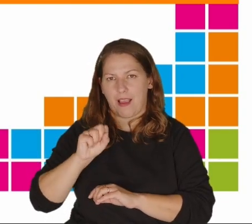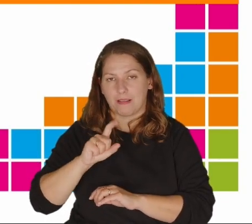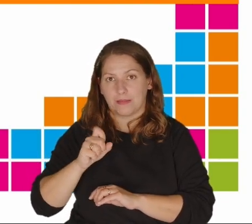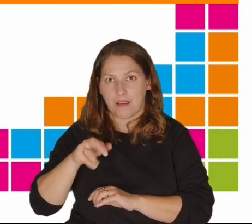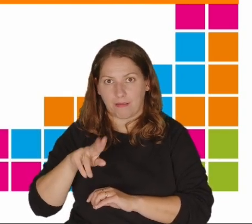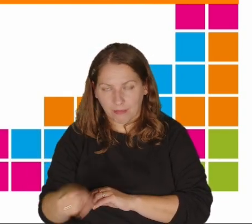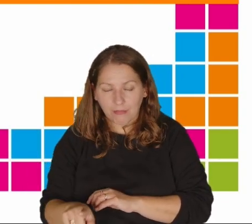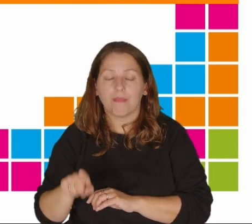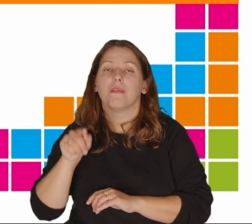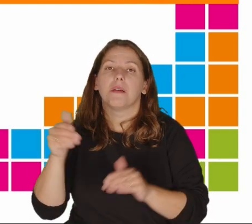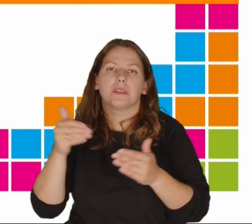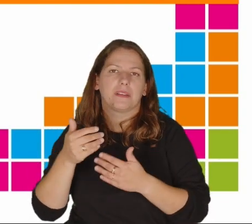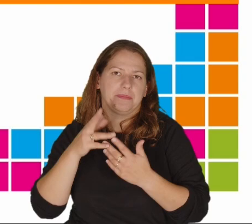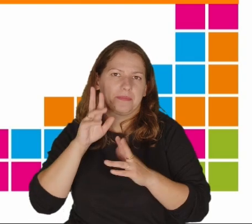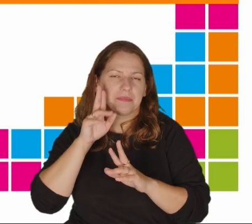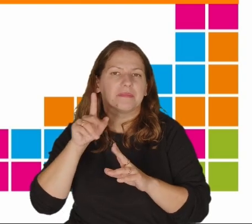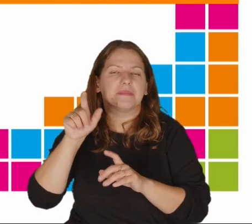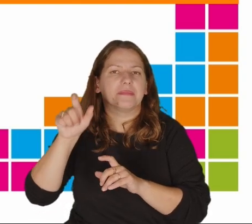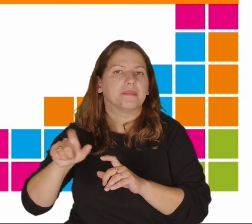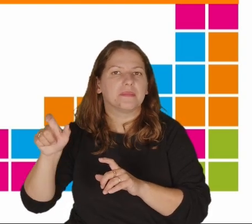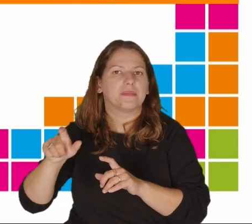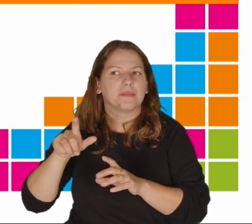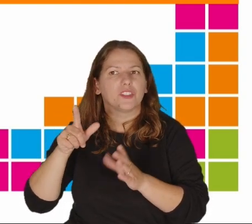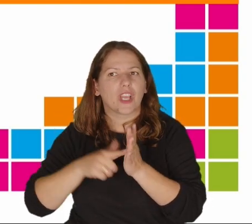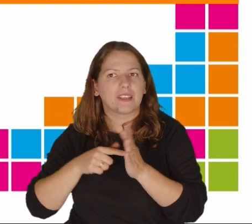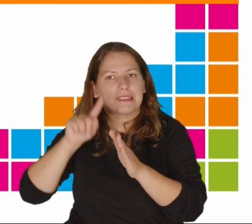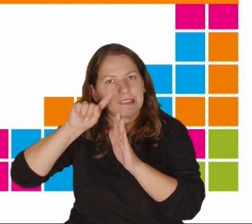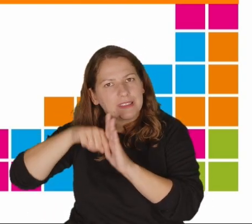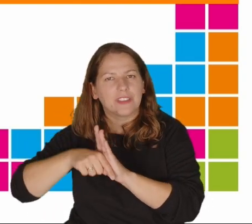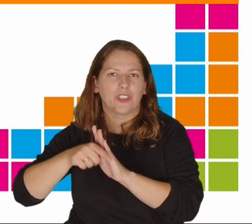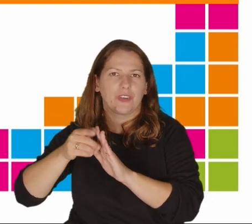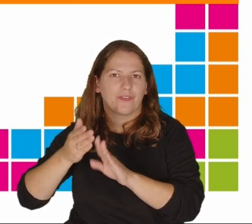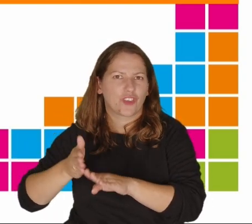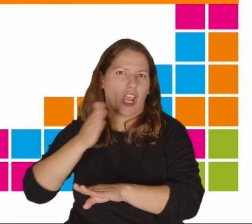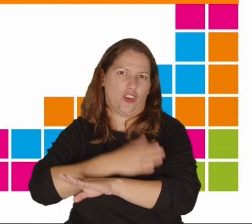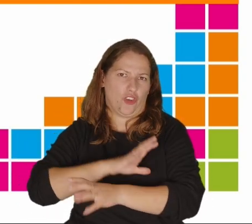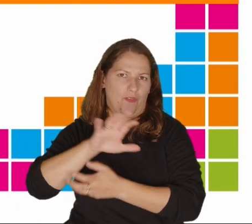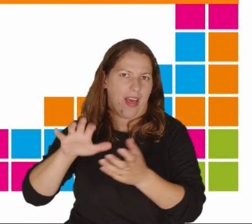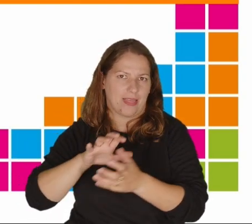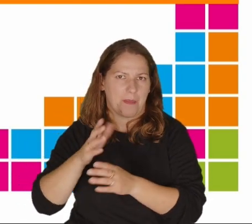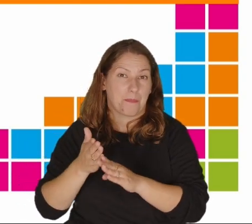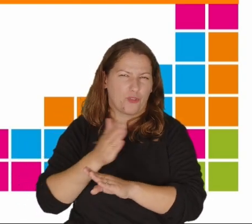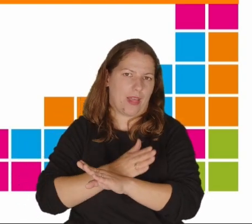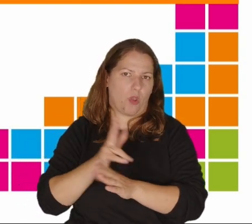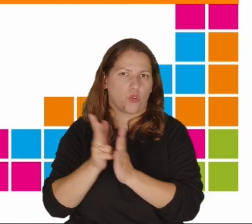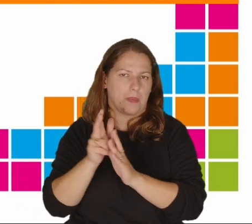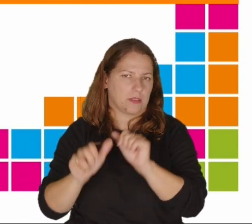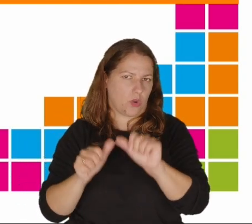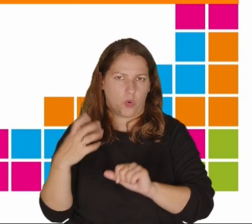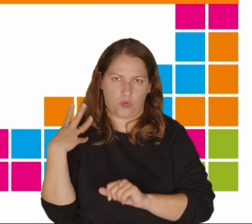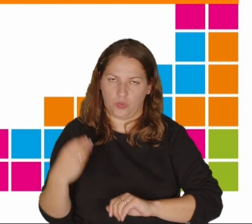można przypuszczać, że jest to grupa, która w części wchodzi w ten świat wcześniej, przed 18 rokiem